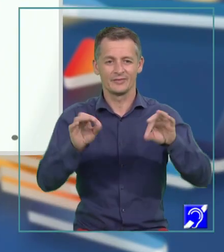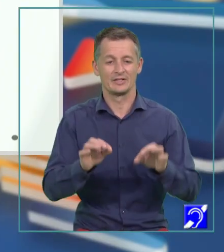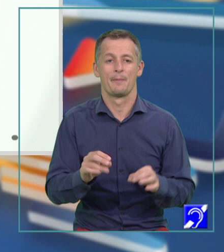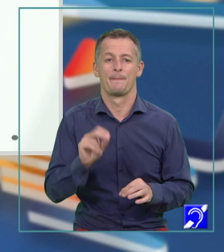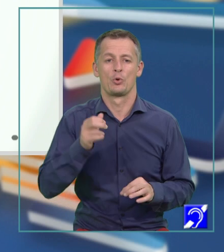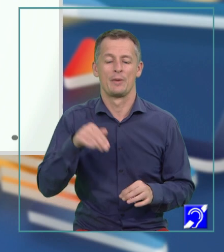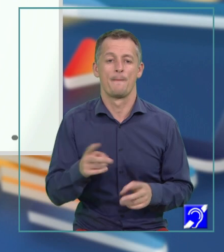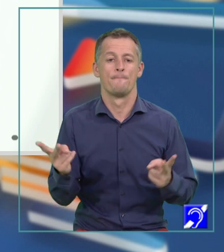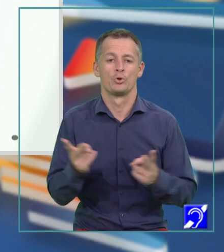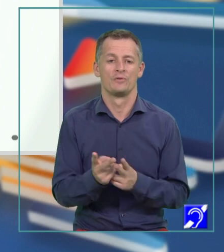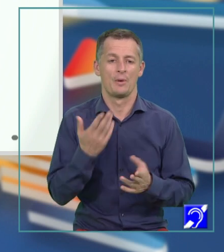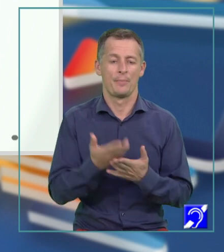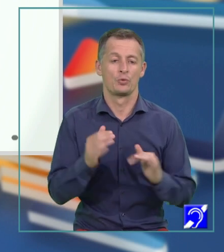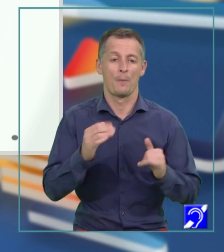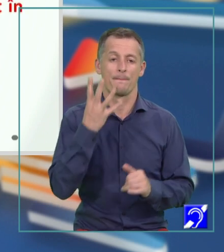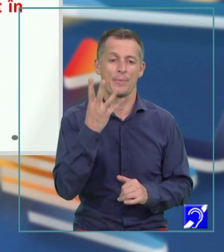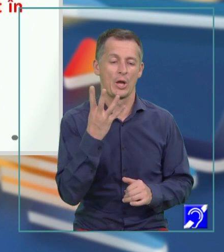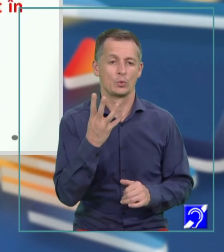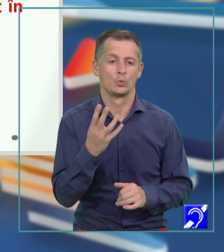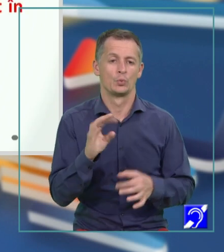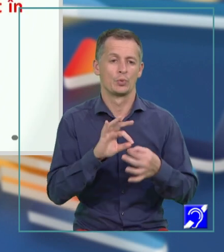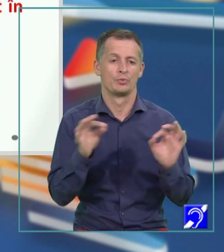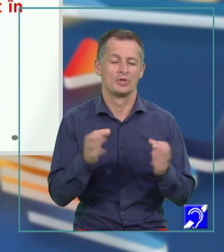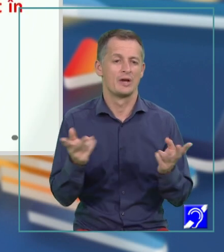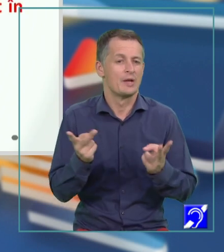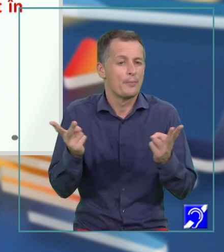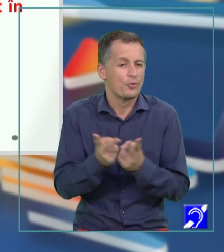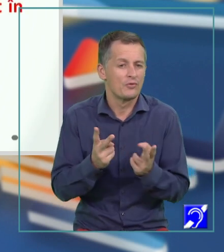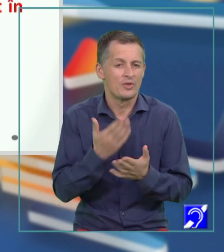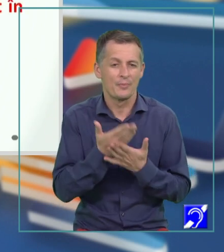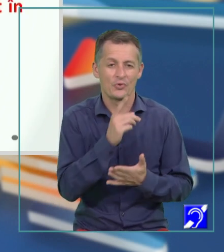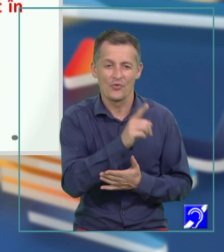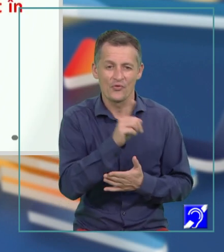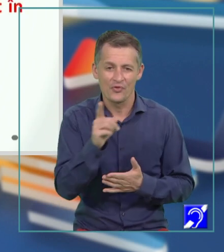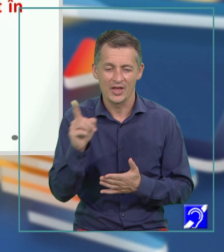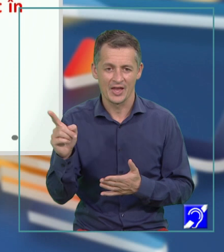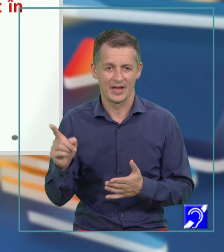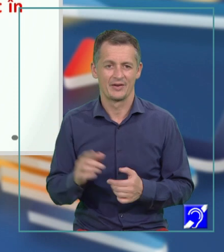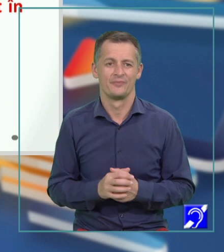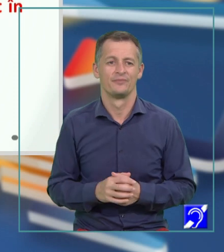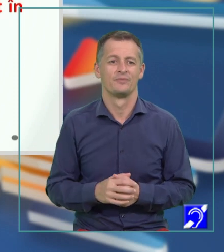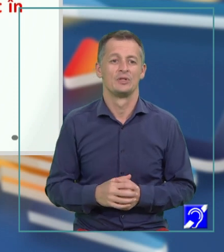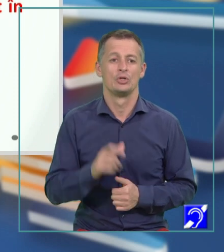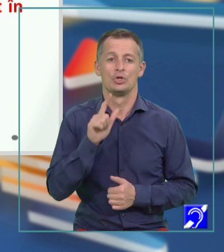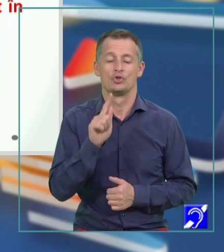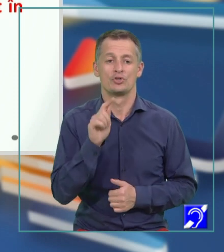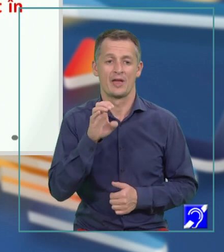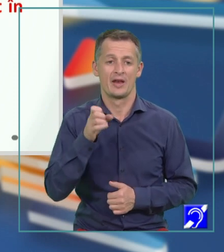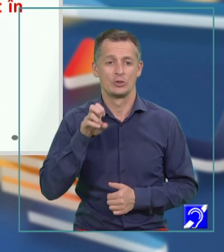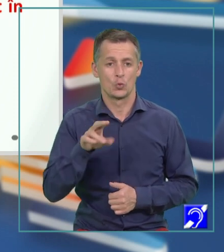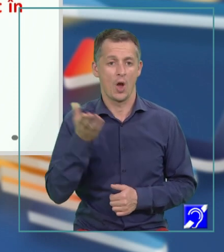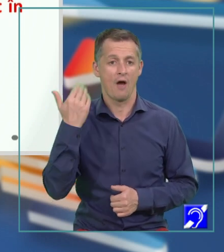potrivit în 4 enunțuri, care s-ar potrivi în fiecare context. George Enescu a fost